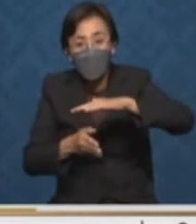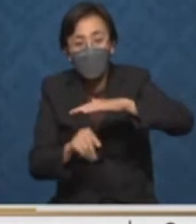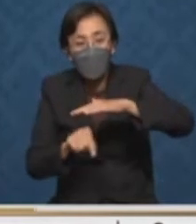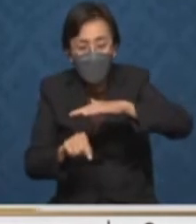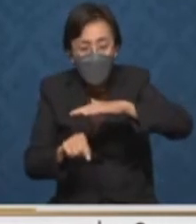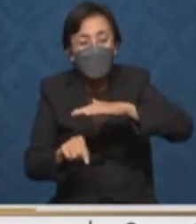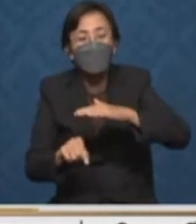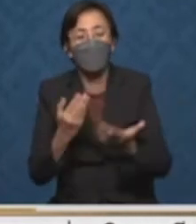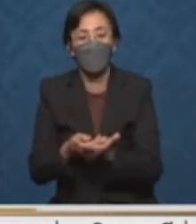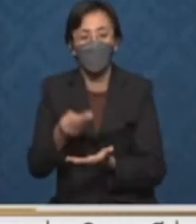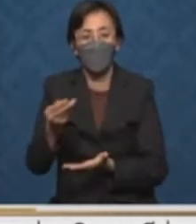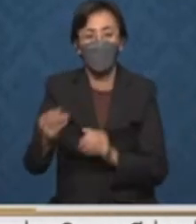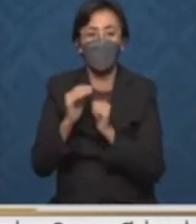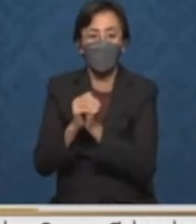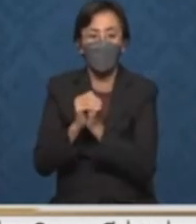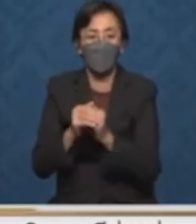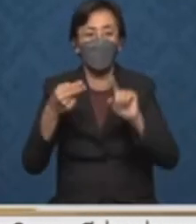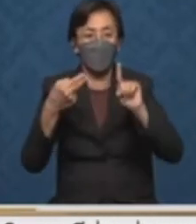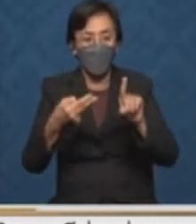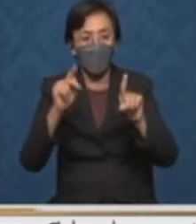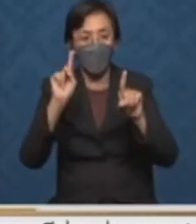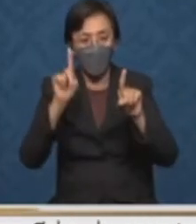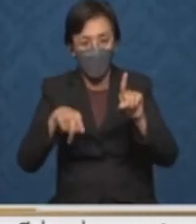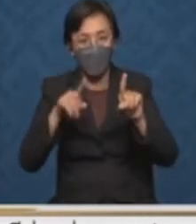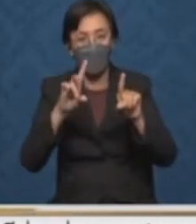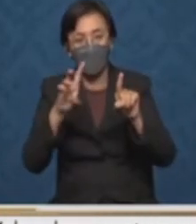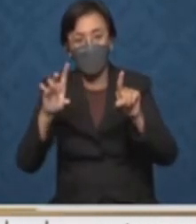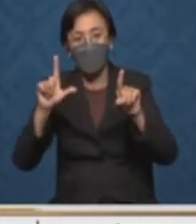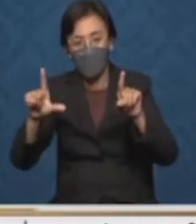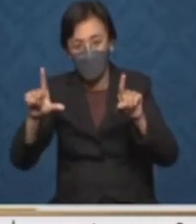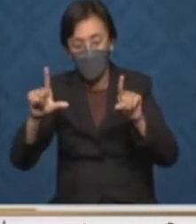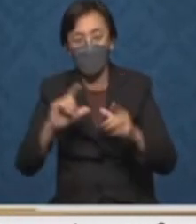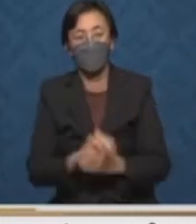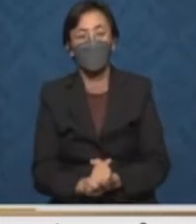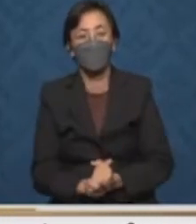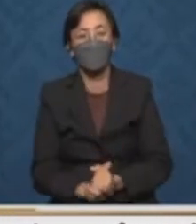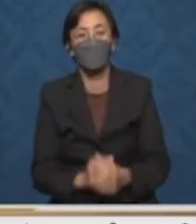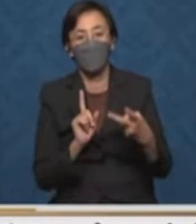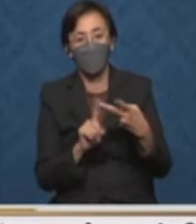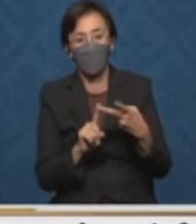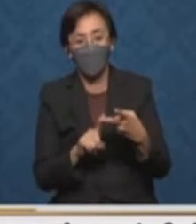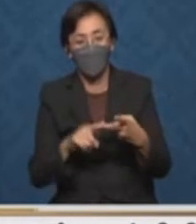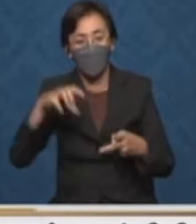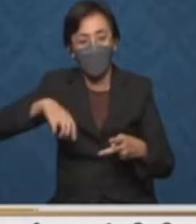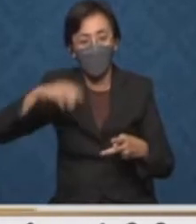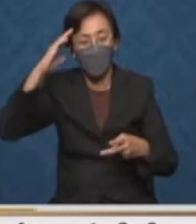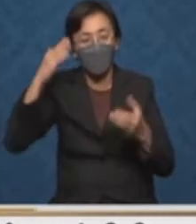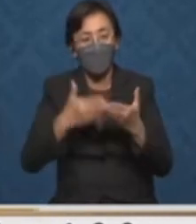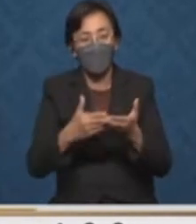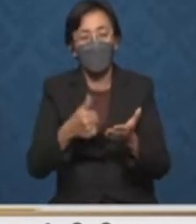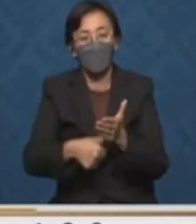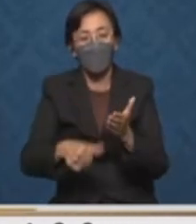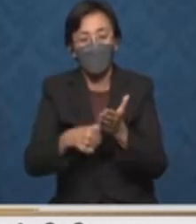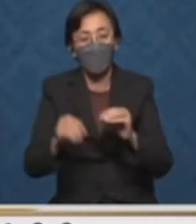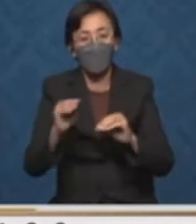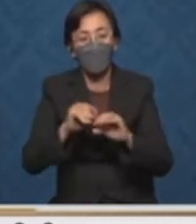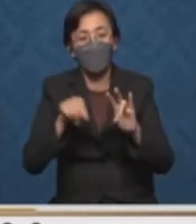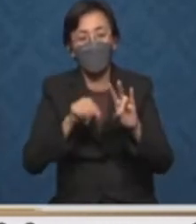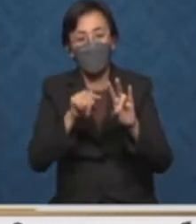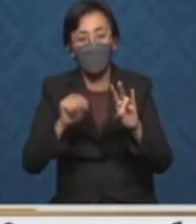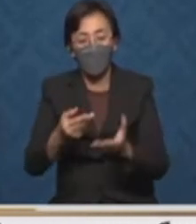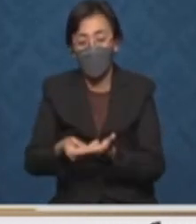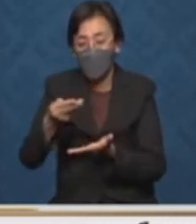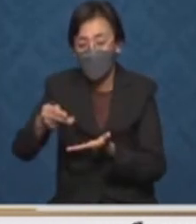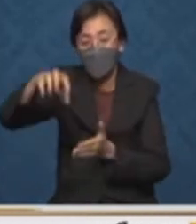องจ่ายจีนเนี่ย 11,700 ล้าน2ครับกองทัพเรือจะต้องจ่ายแวตให้กับกรมสัมภาก